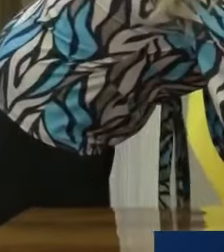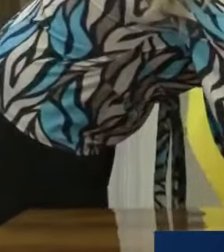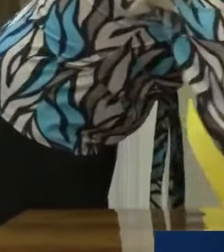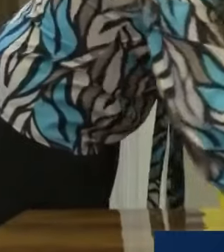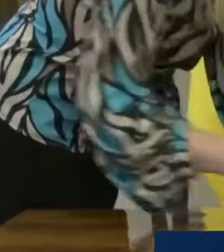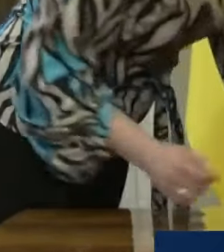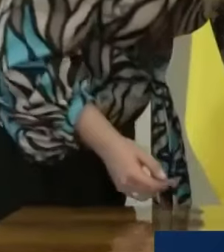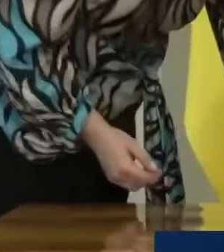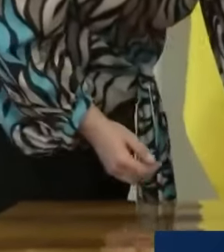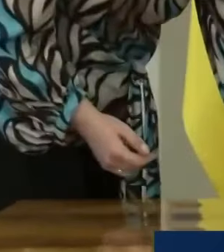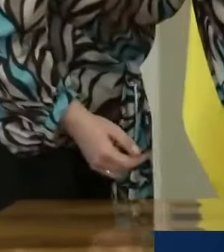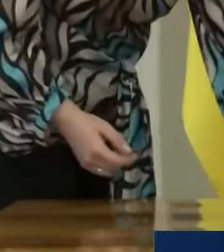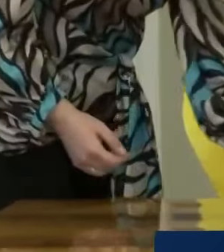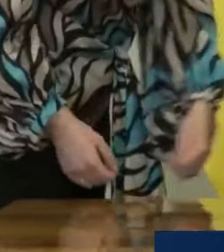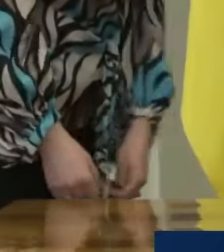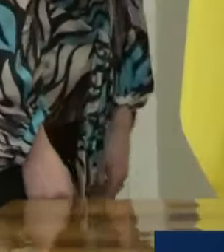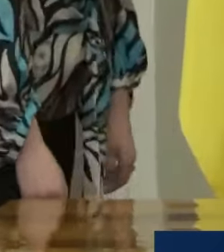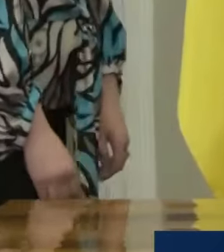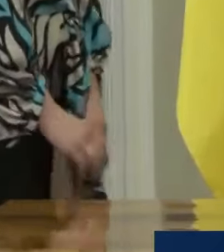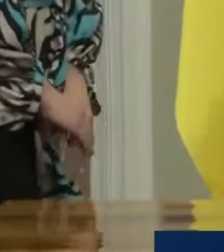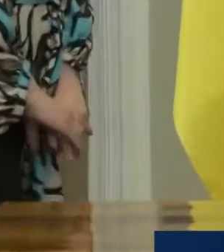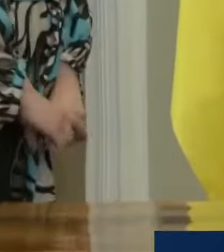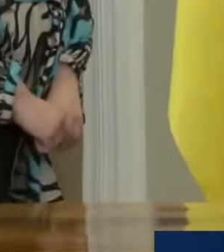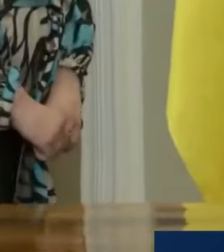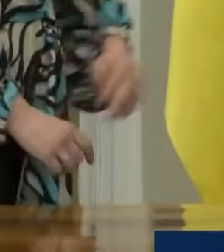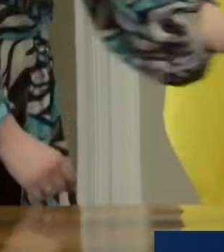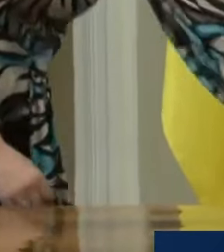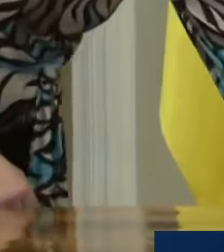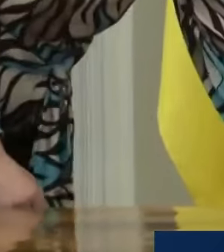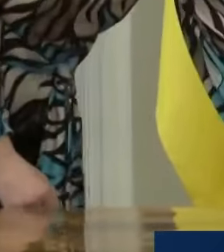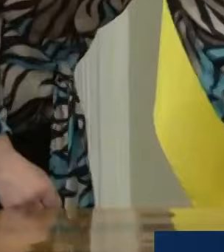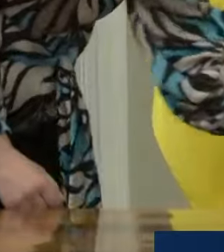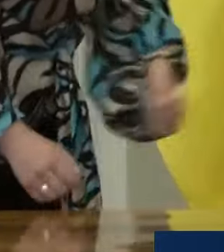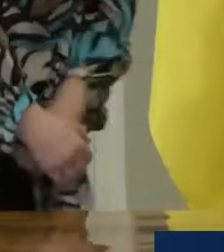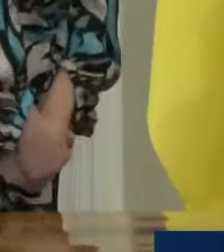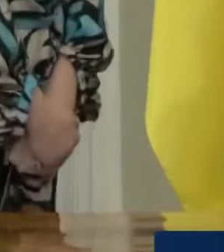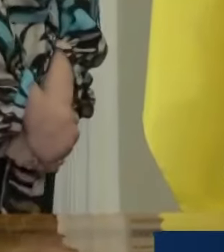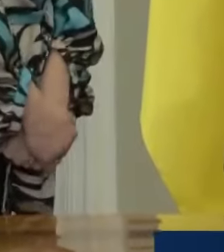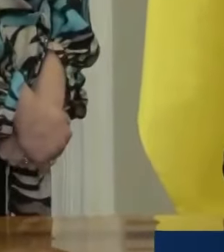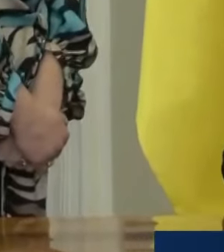W Warszawie odbyły się międzyrządowe konsultacje polsko-ukraińskie.